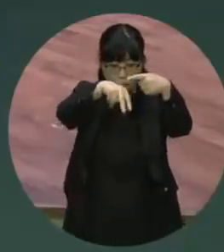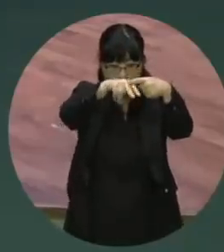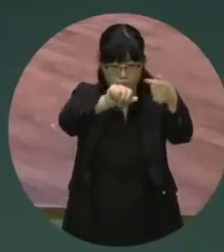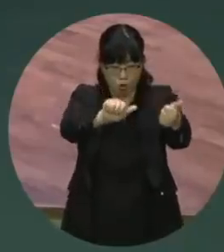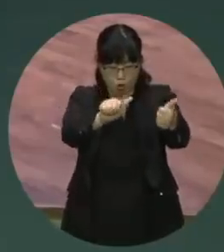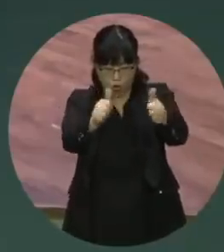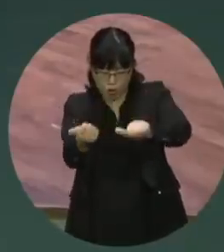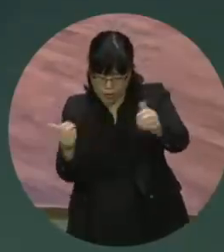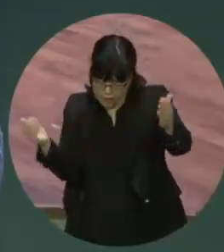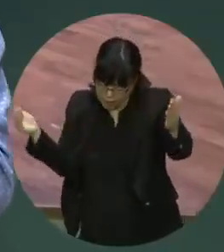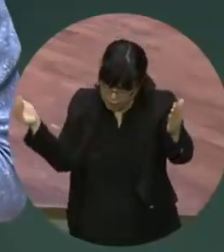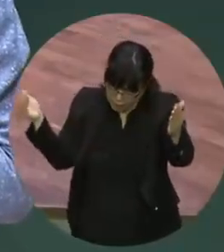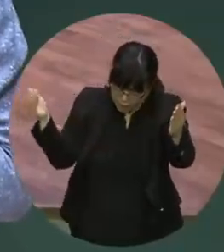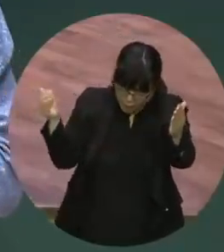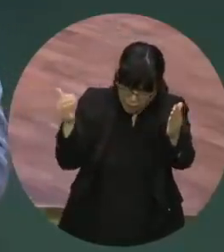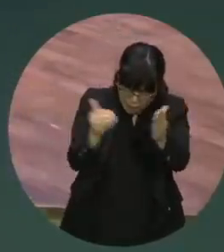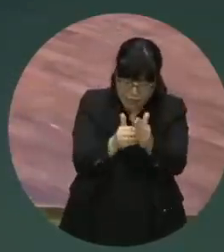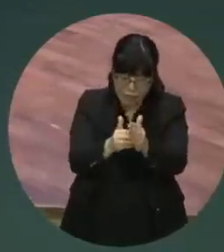절대 순종.